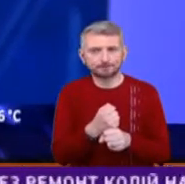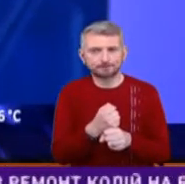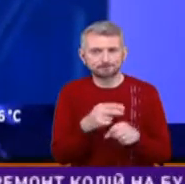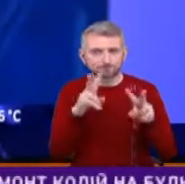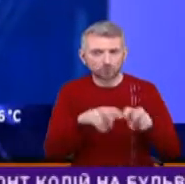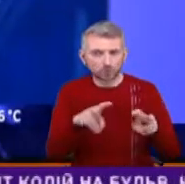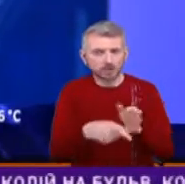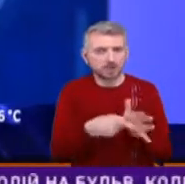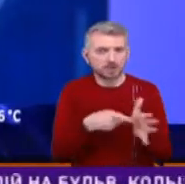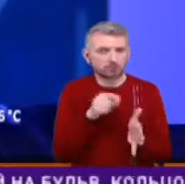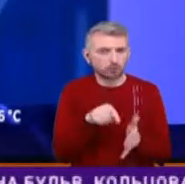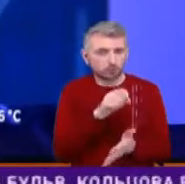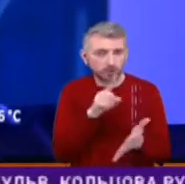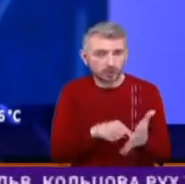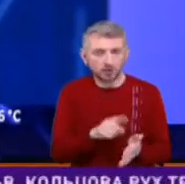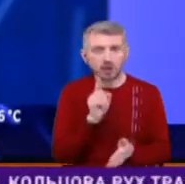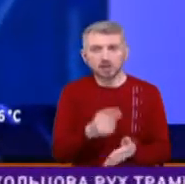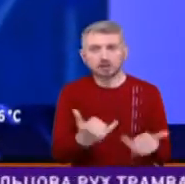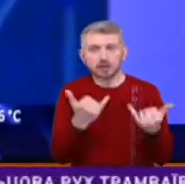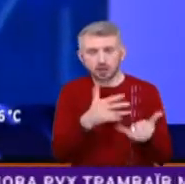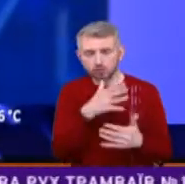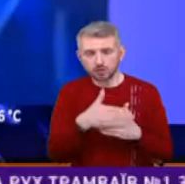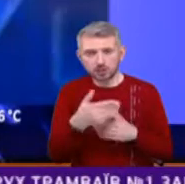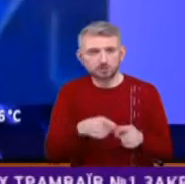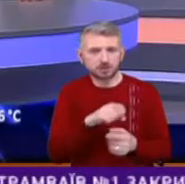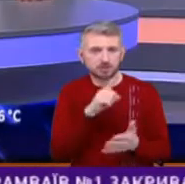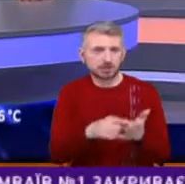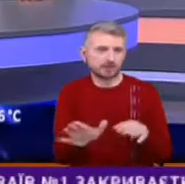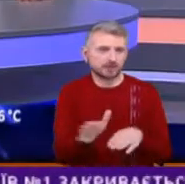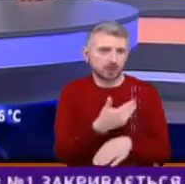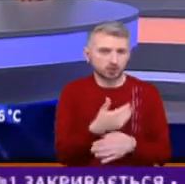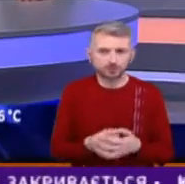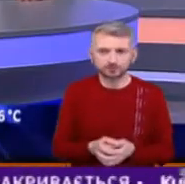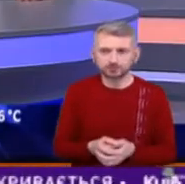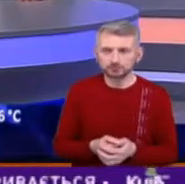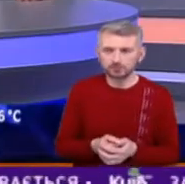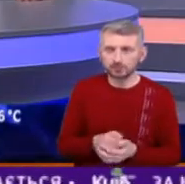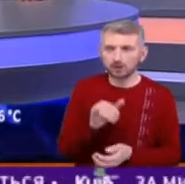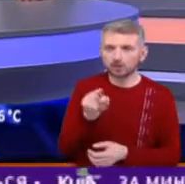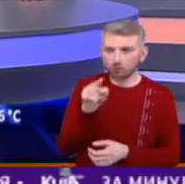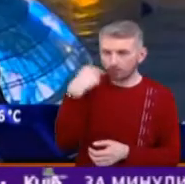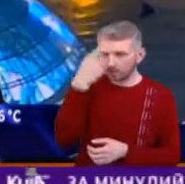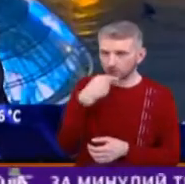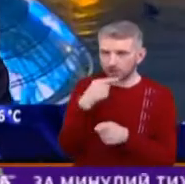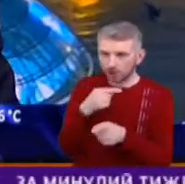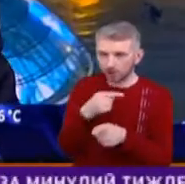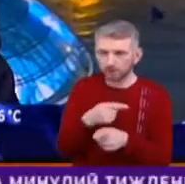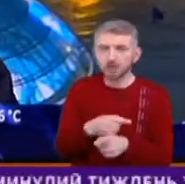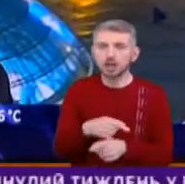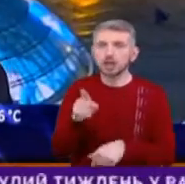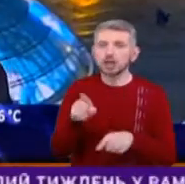дослідження і слідство по цьому питанню, але на даному етапі це питання знято. Ну, і деякі з нього персонально. З нього персонально. І деякі